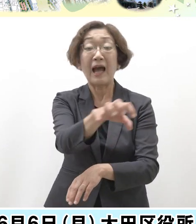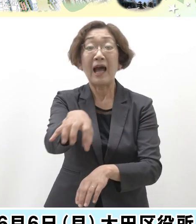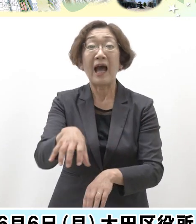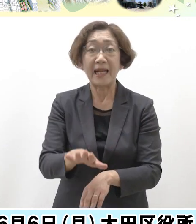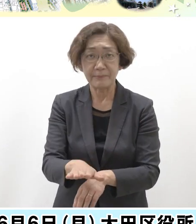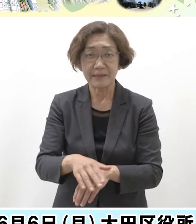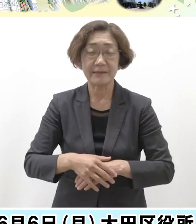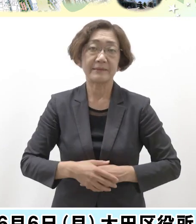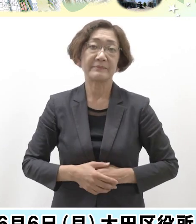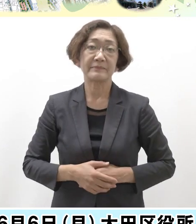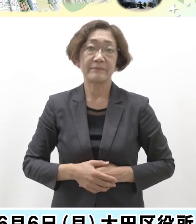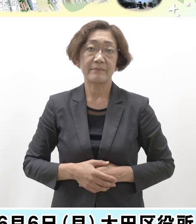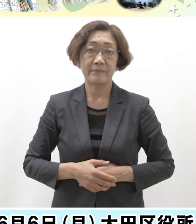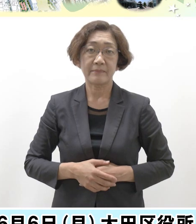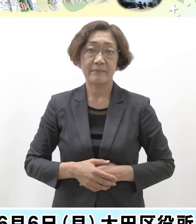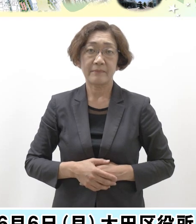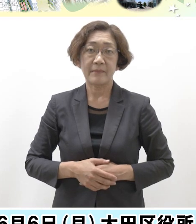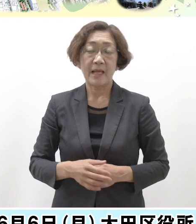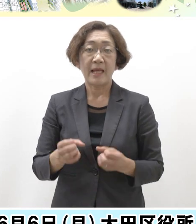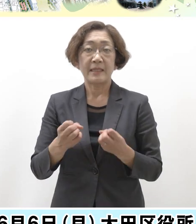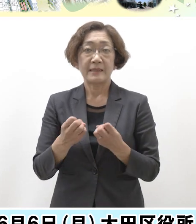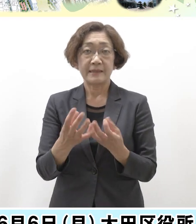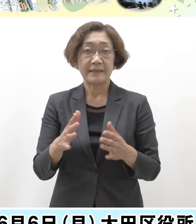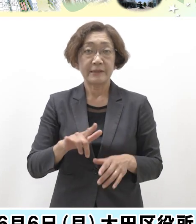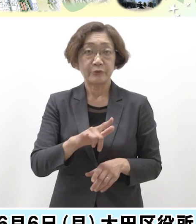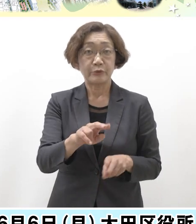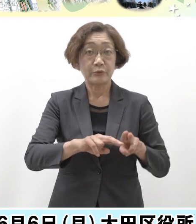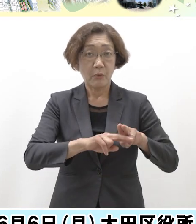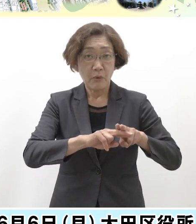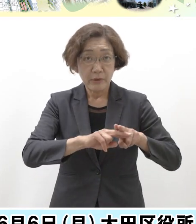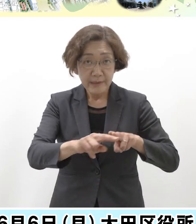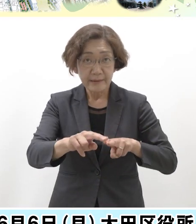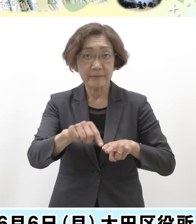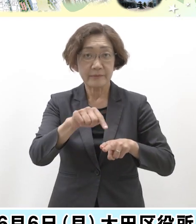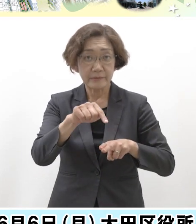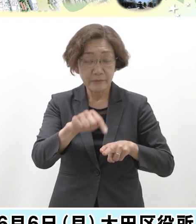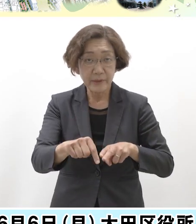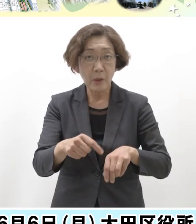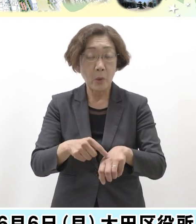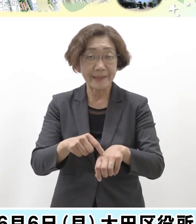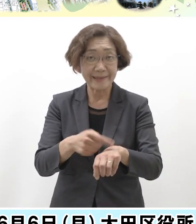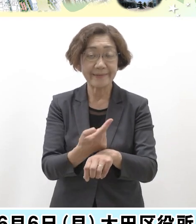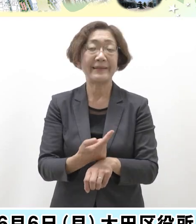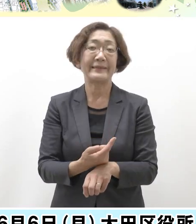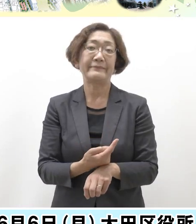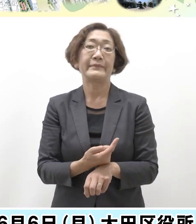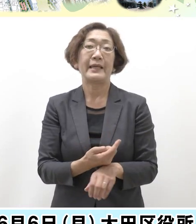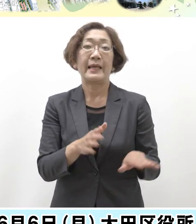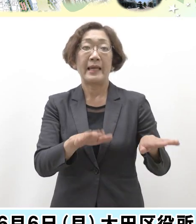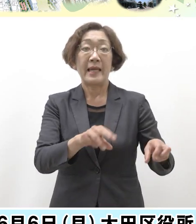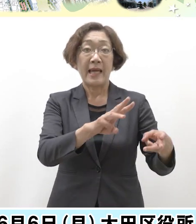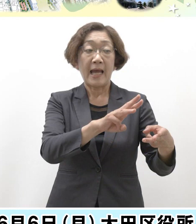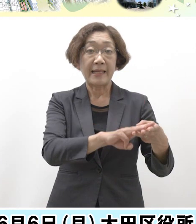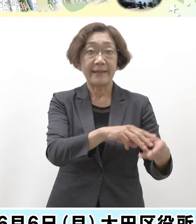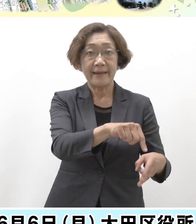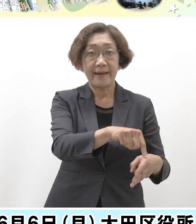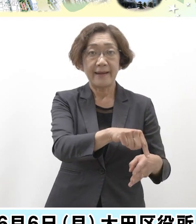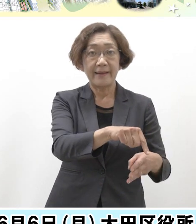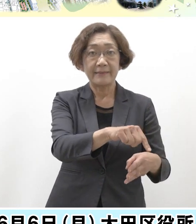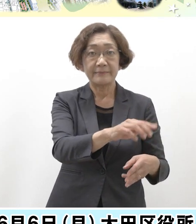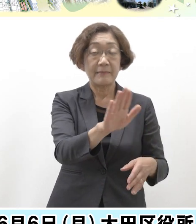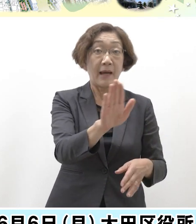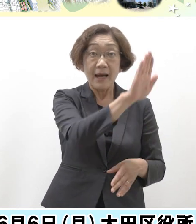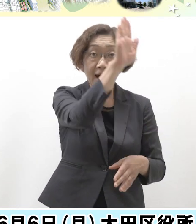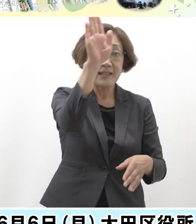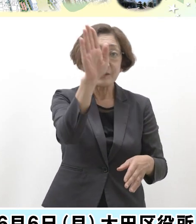新空港線を契機とし、この異なる町と東京の空の玄関口である羽田空港につなげ